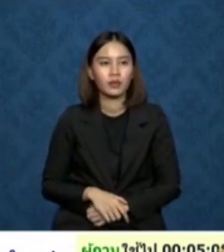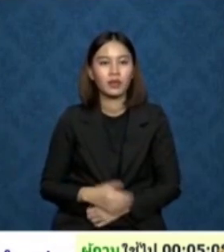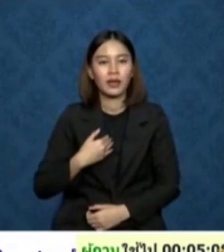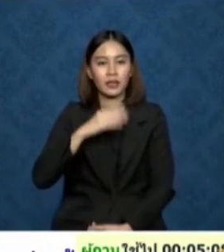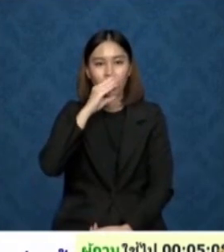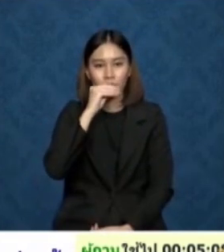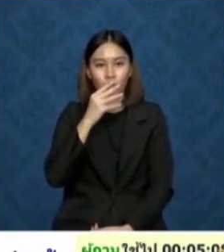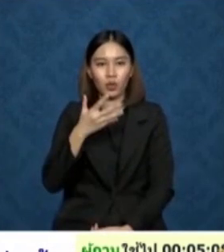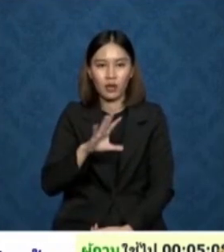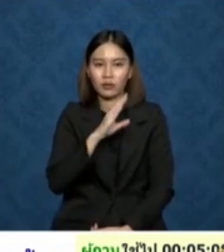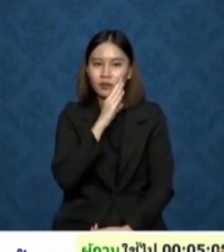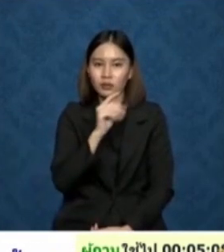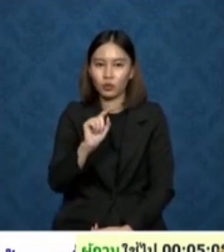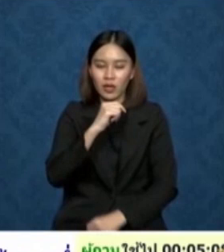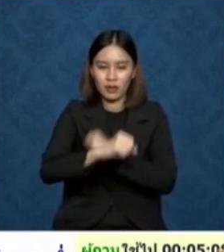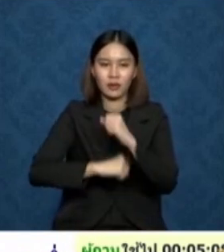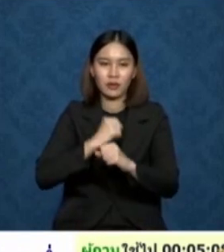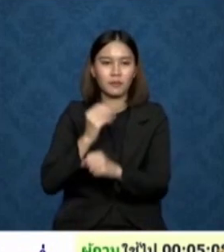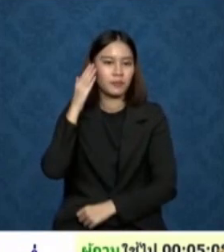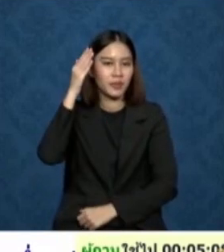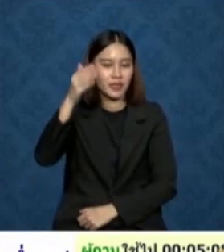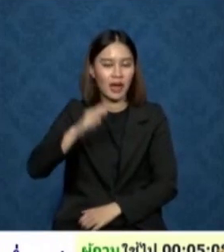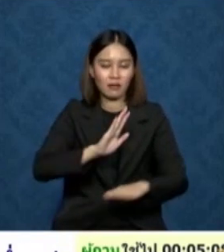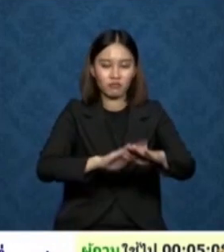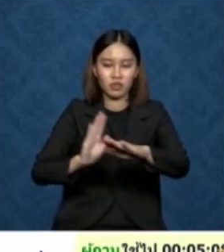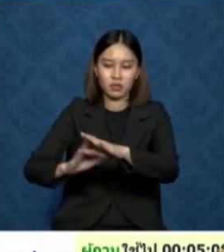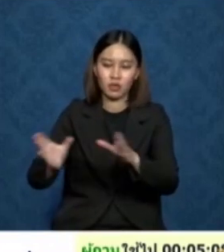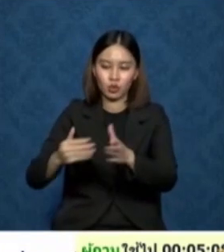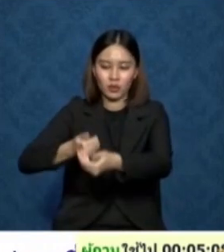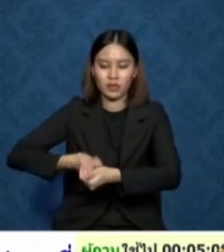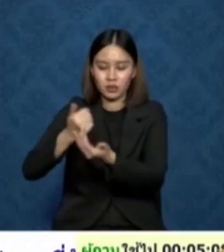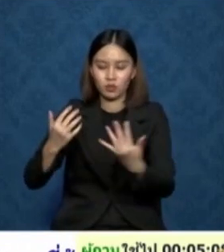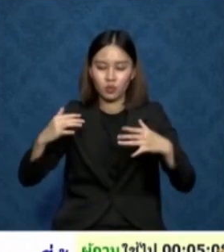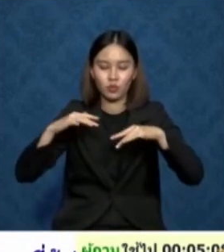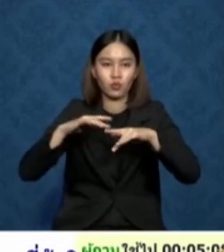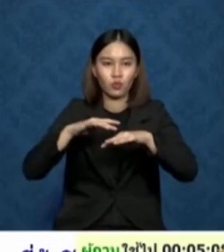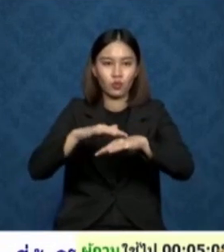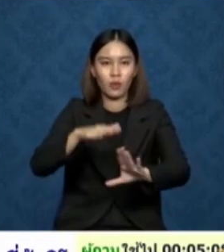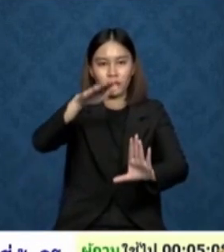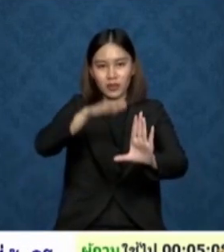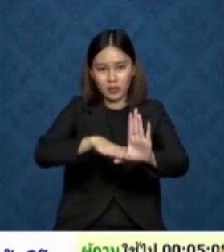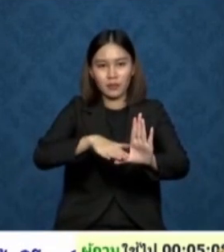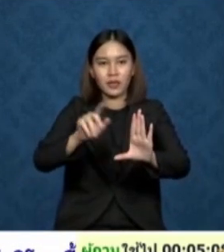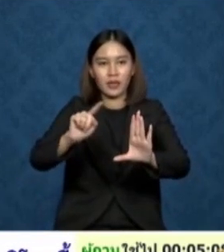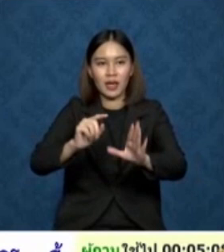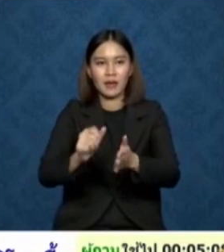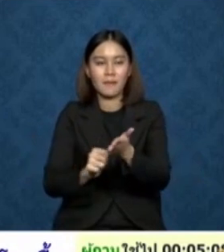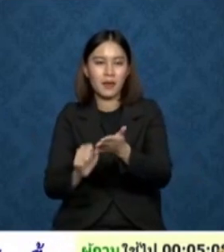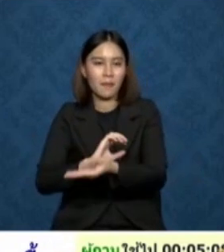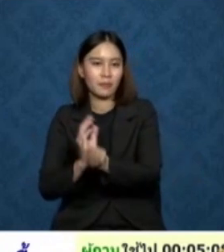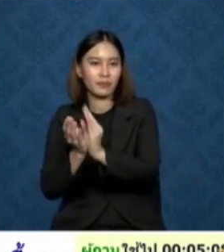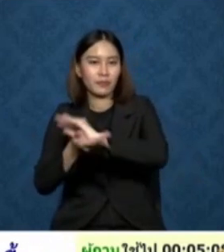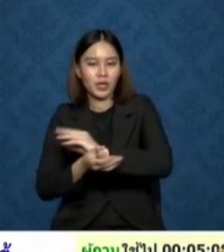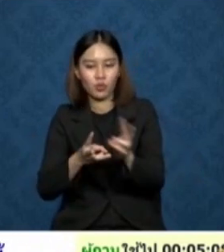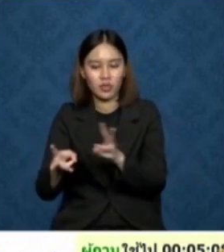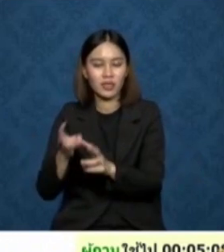จะพูดไปแล้วถ้าในปีหน้าเราเชิญช่วยใหกษะยรษะ fortunately atปเปลี่ยนการ